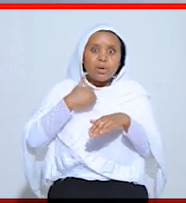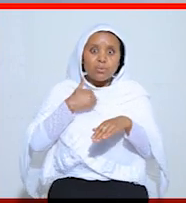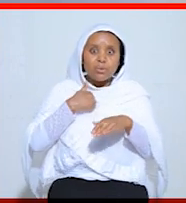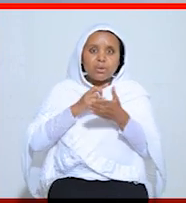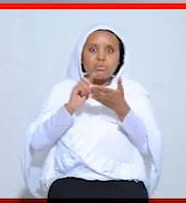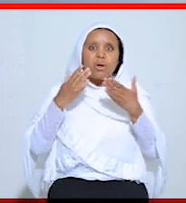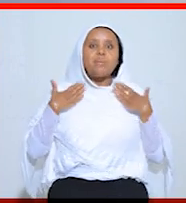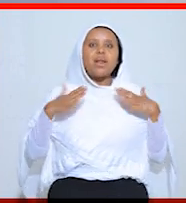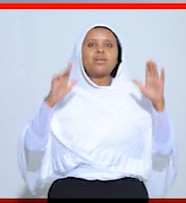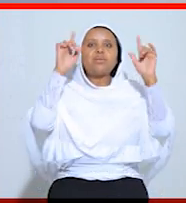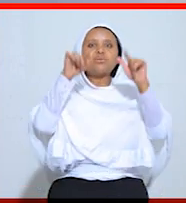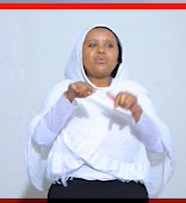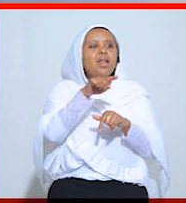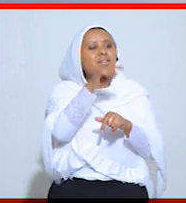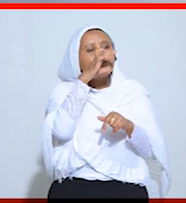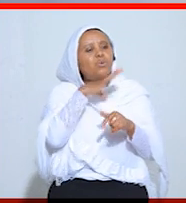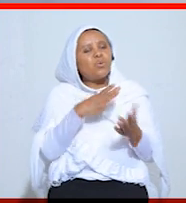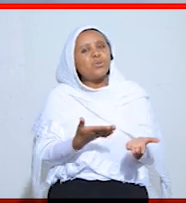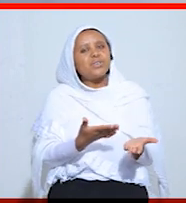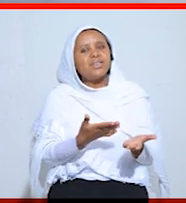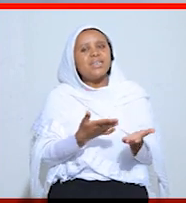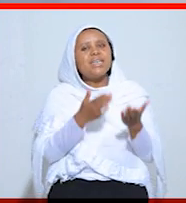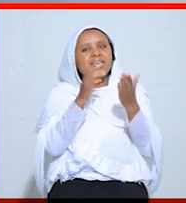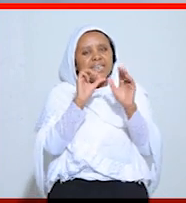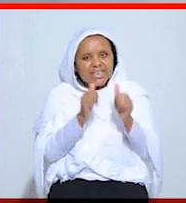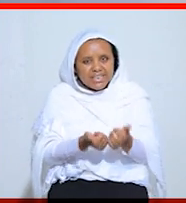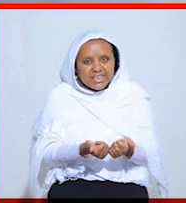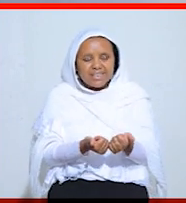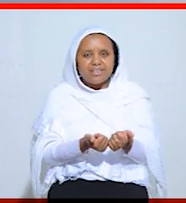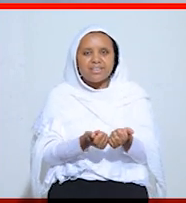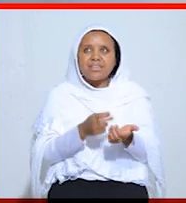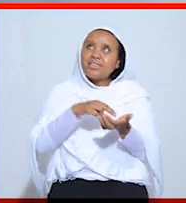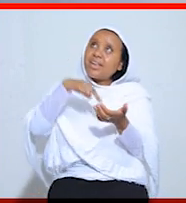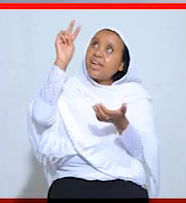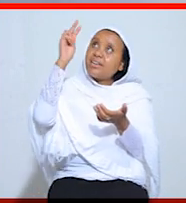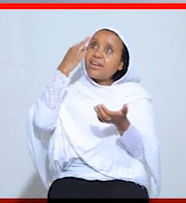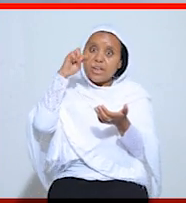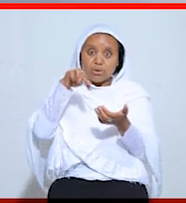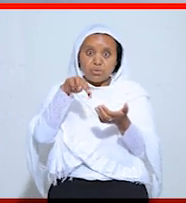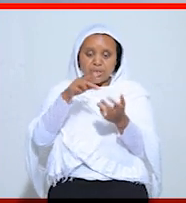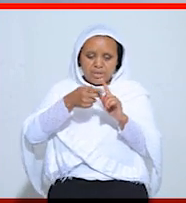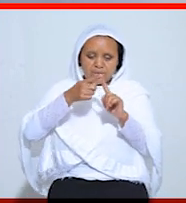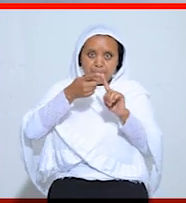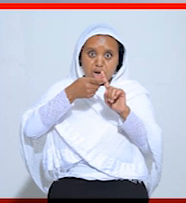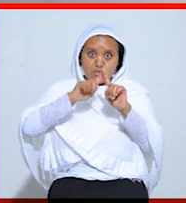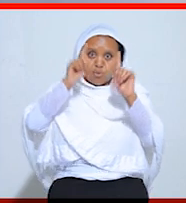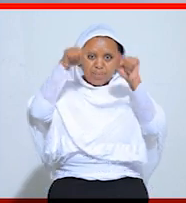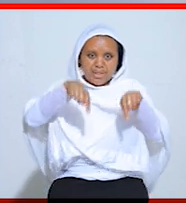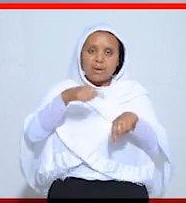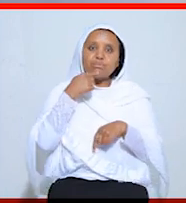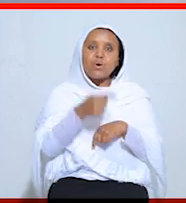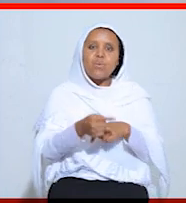ሳሉ ቅዱሳን መላእክት መጡ። እናንተ ሰዎች ሆይ እንዲህ ሲሄድ እንዳያችሁት